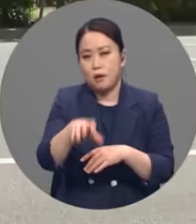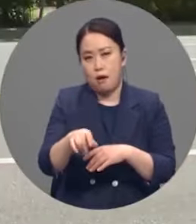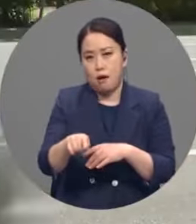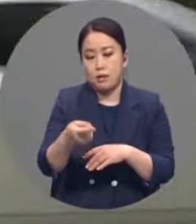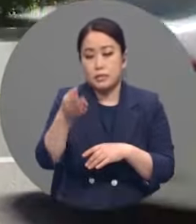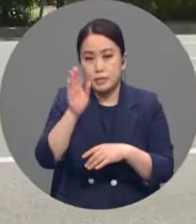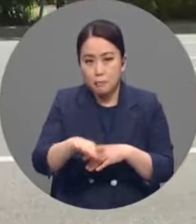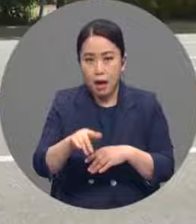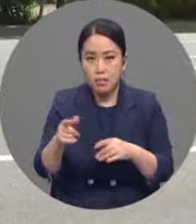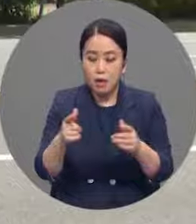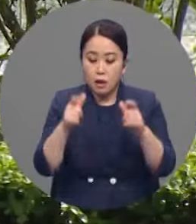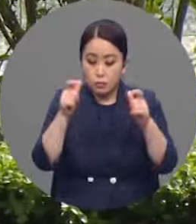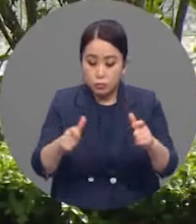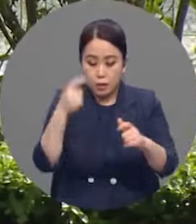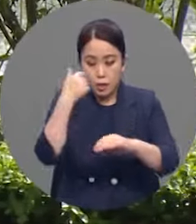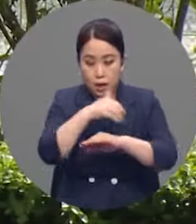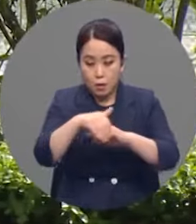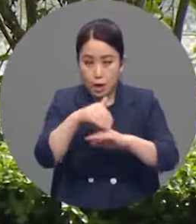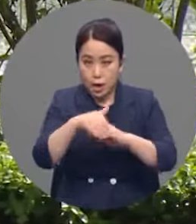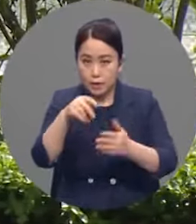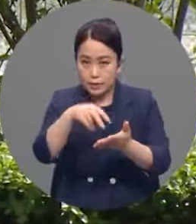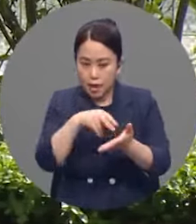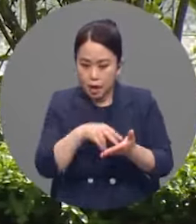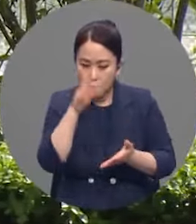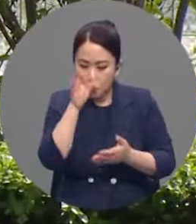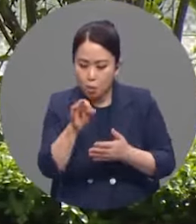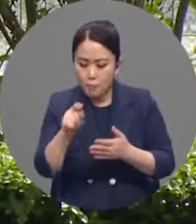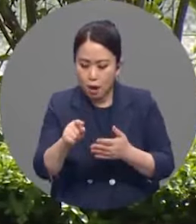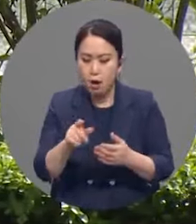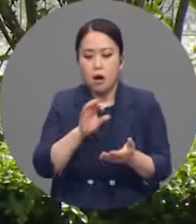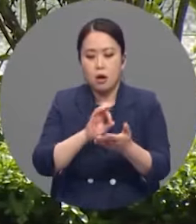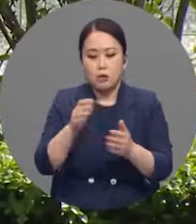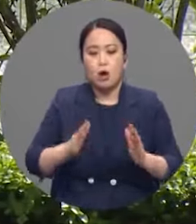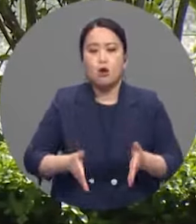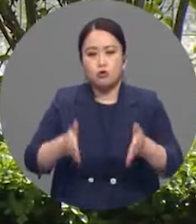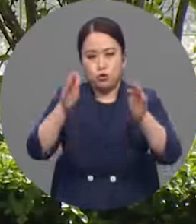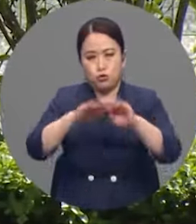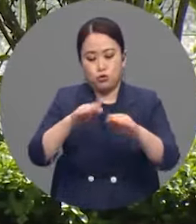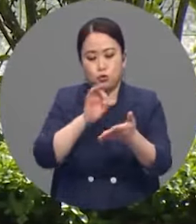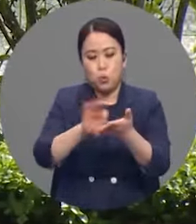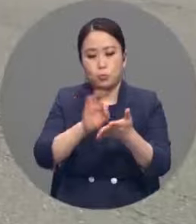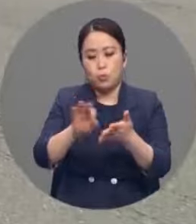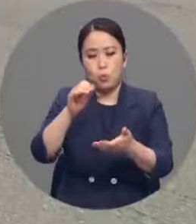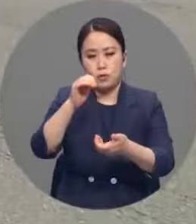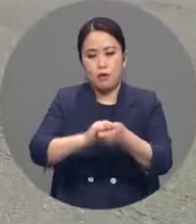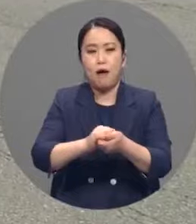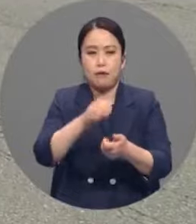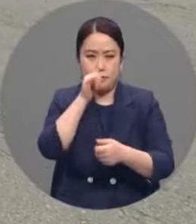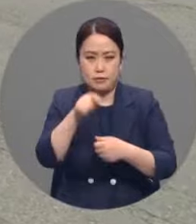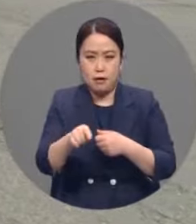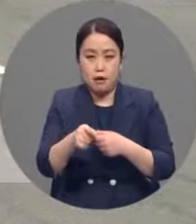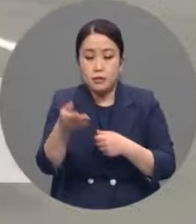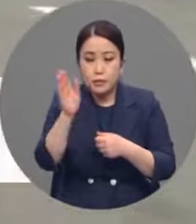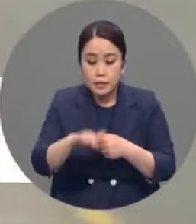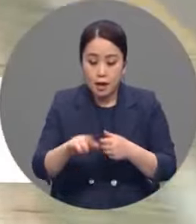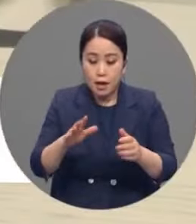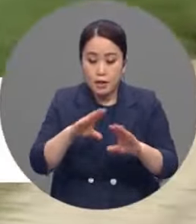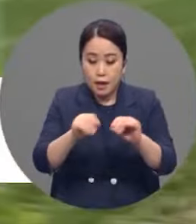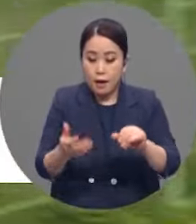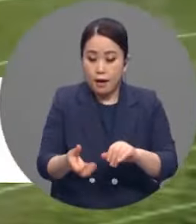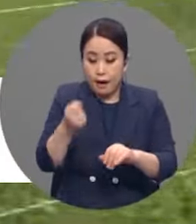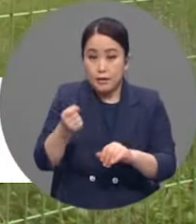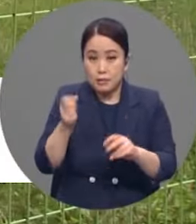계획상 건축 용도가 제한돼 아직까지 개발이 이뤄지지 않고 있습니다. 그런데 최근 땅 소유주인 민간